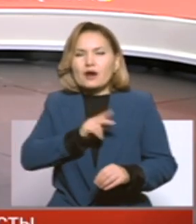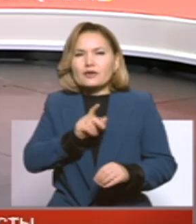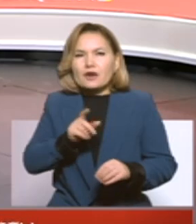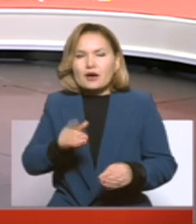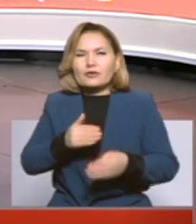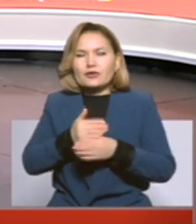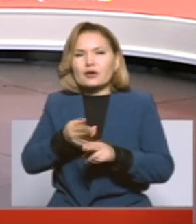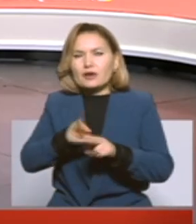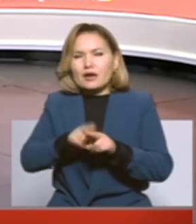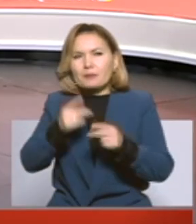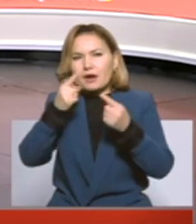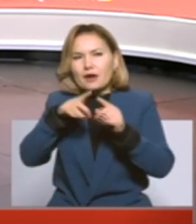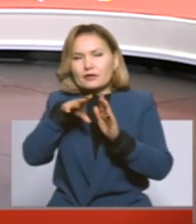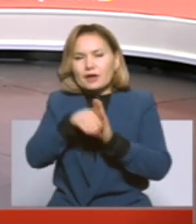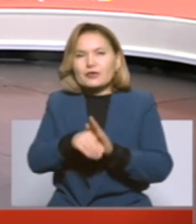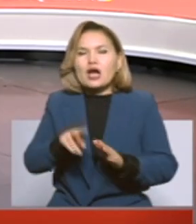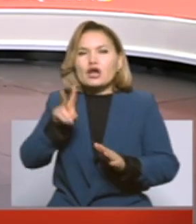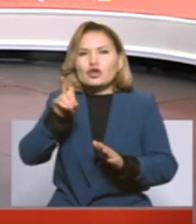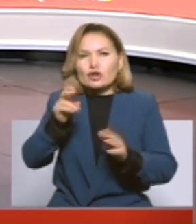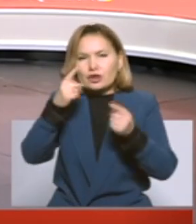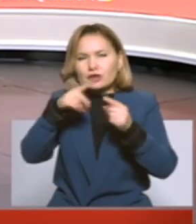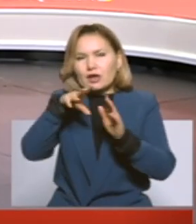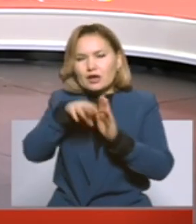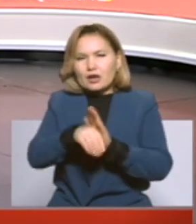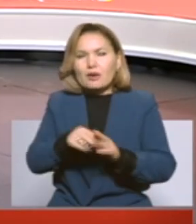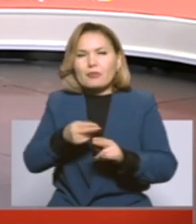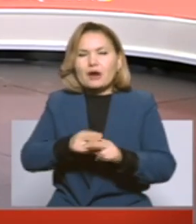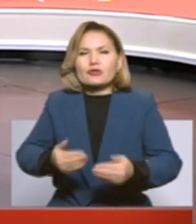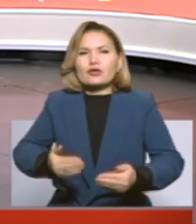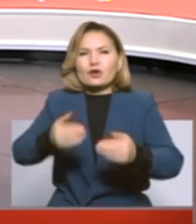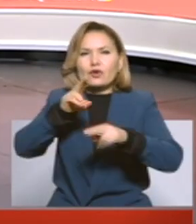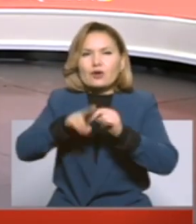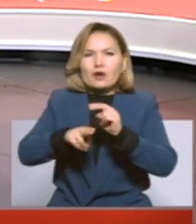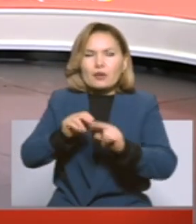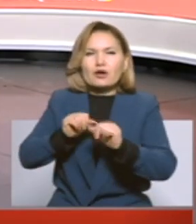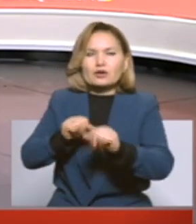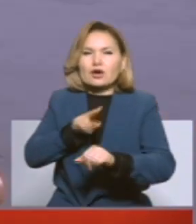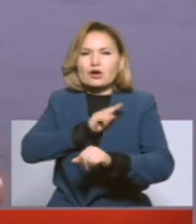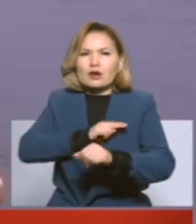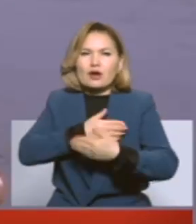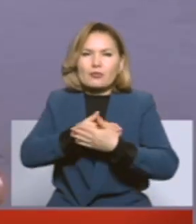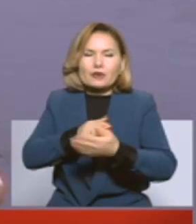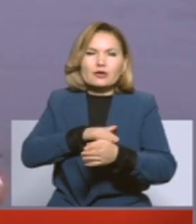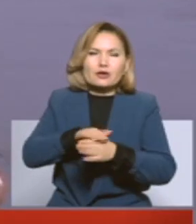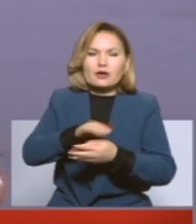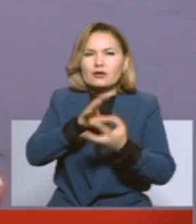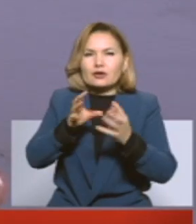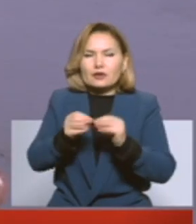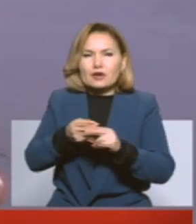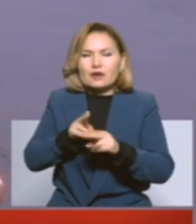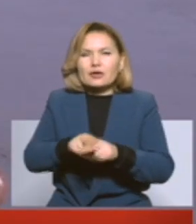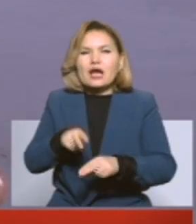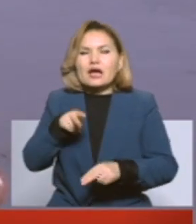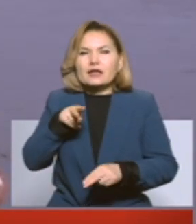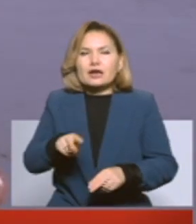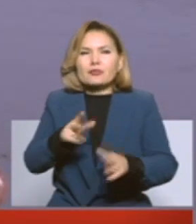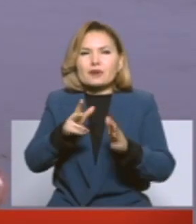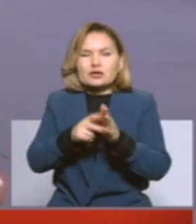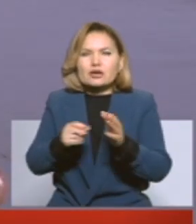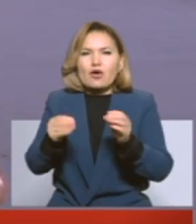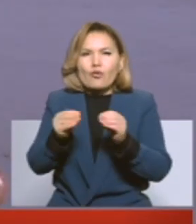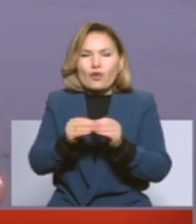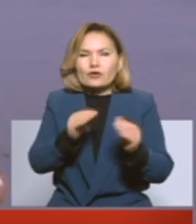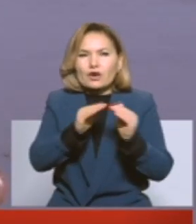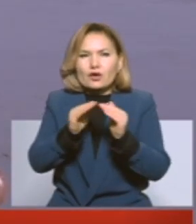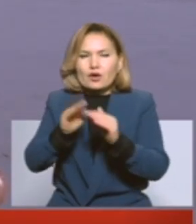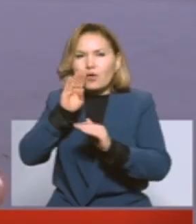ерікті және 200-ден астам техника осы бөгет салу жұмыстарымен жанталасып жатыр. Соңғы ақпаратқа сәйкес 2810 тұрғын үй